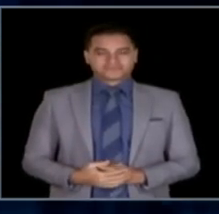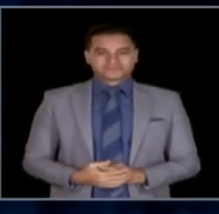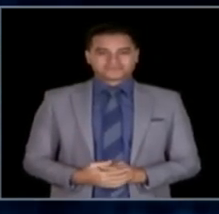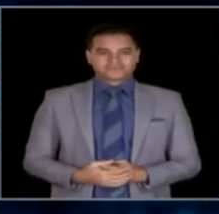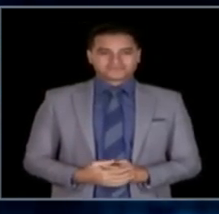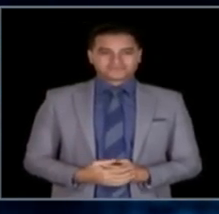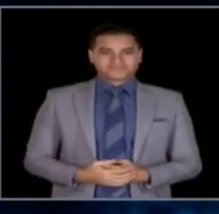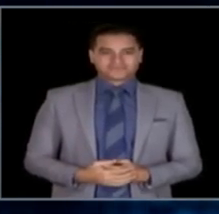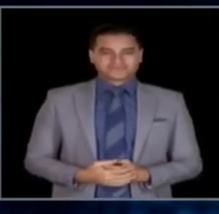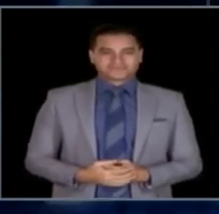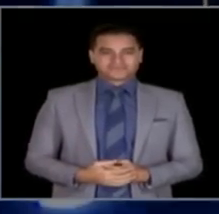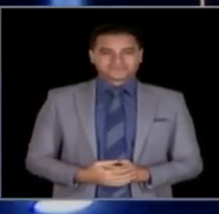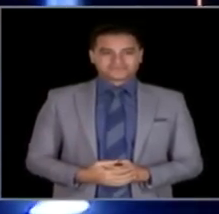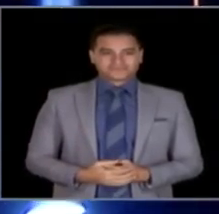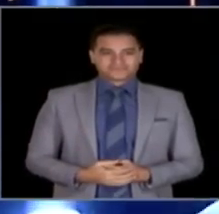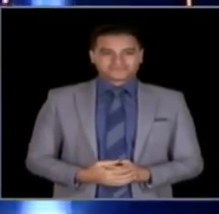المعرفة.